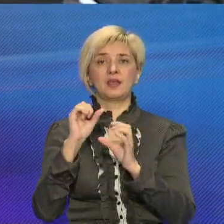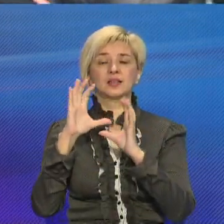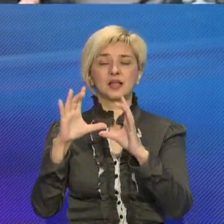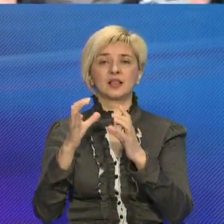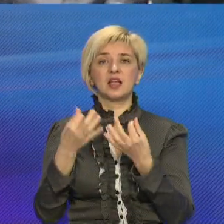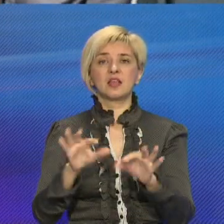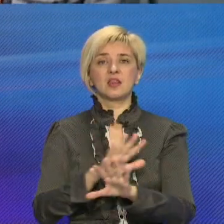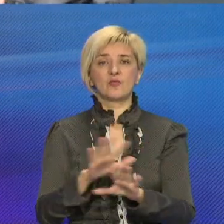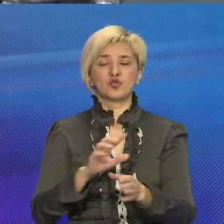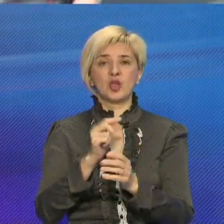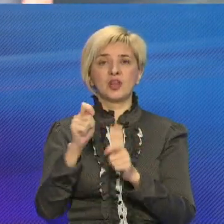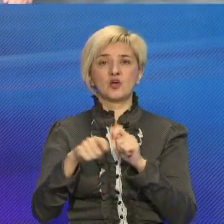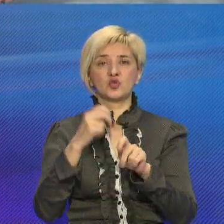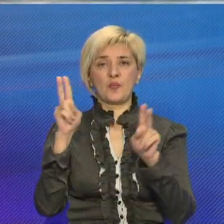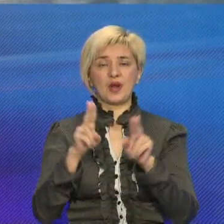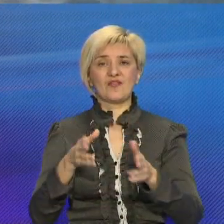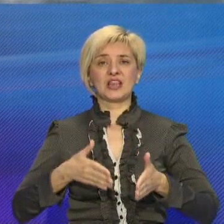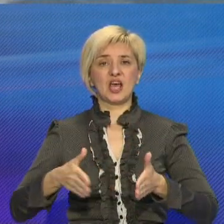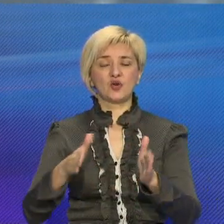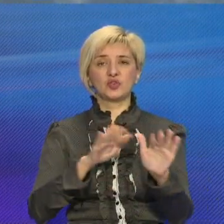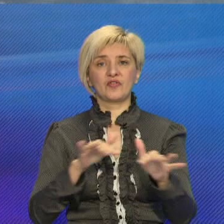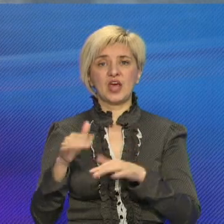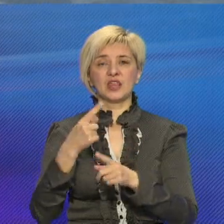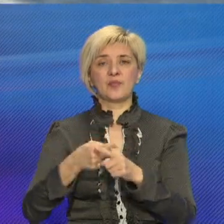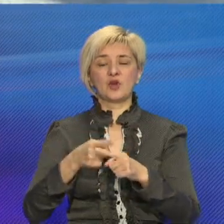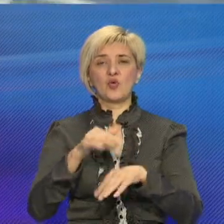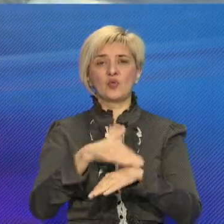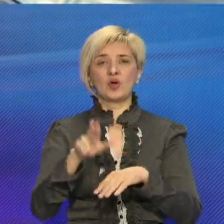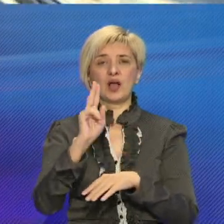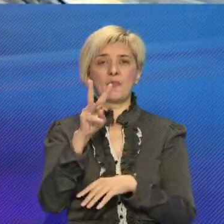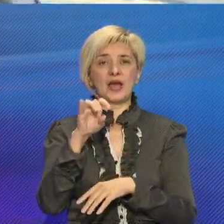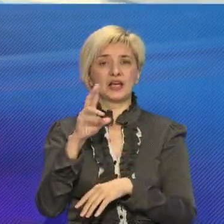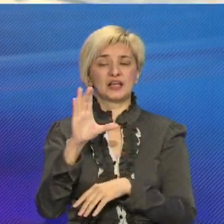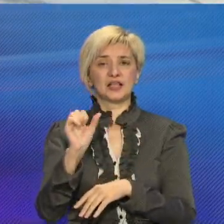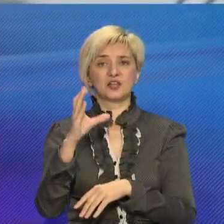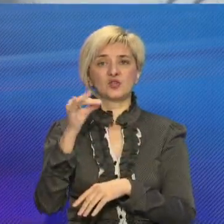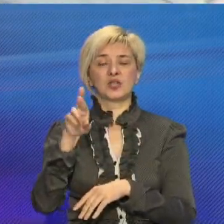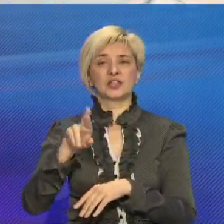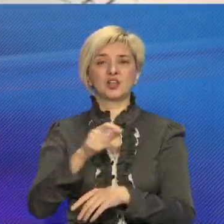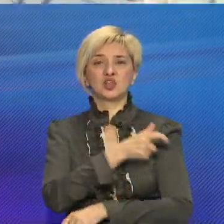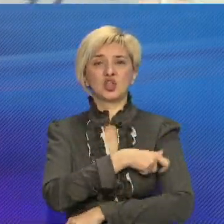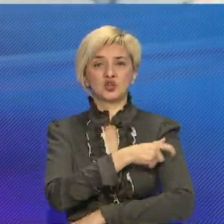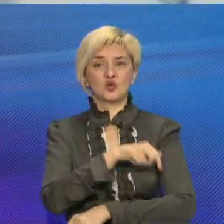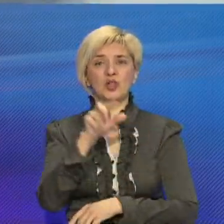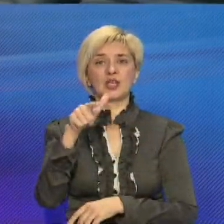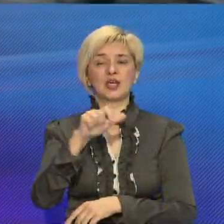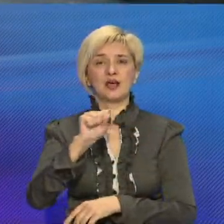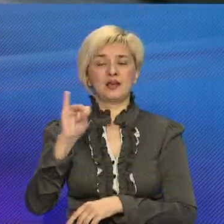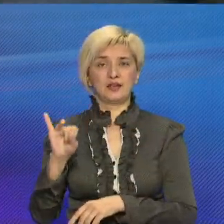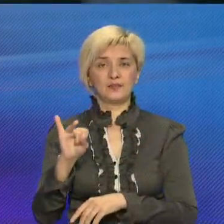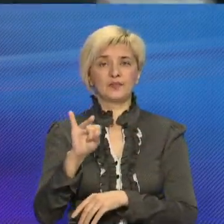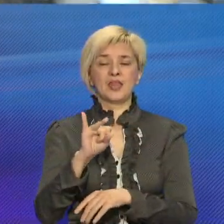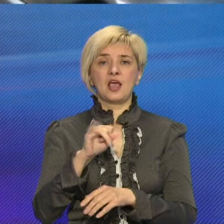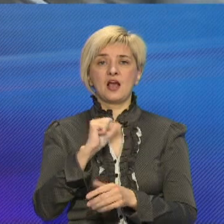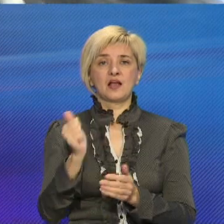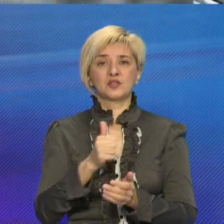дорожного руху на скрыжевании улиц Карла Маркса и Социалистичной каждый день дежурит экипаж ДАИ. Особливая увага годинам пик,